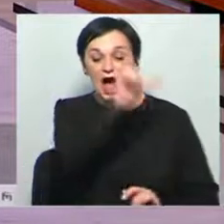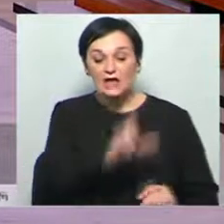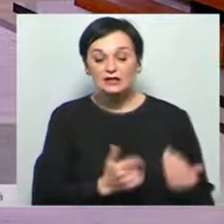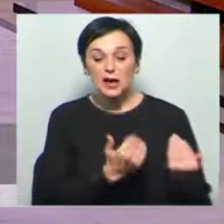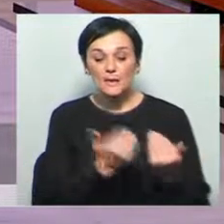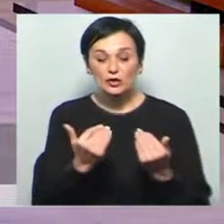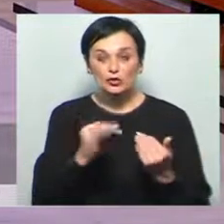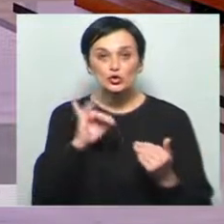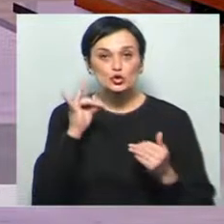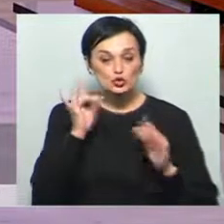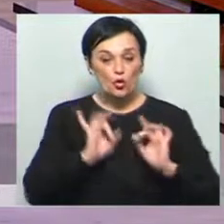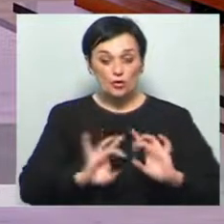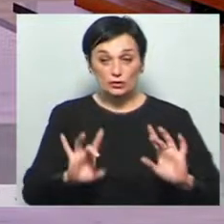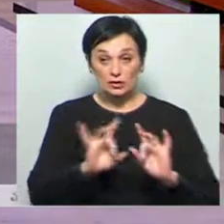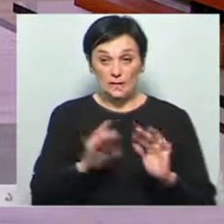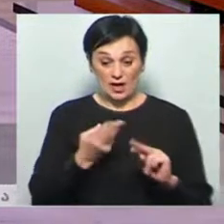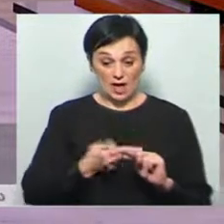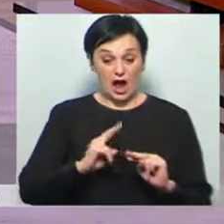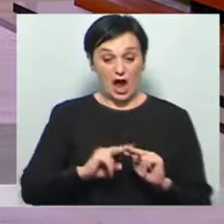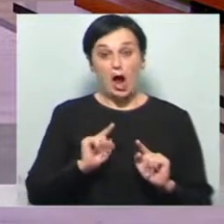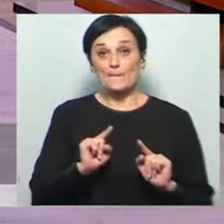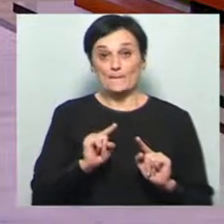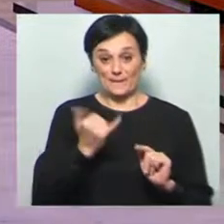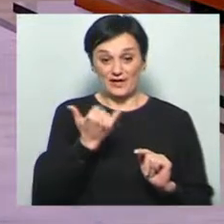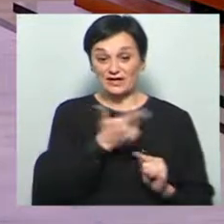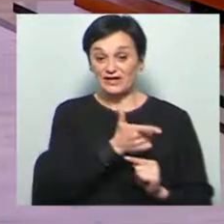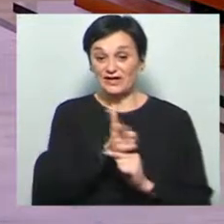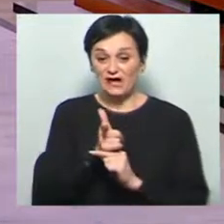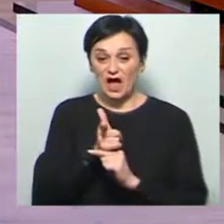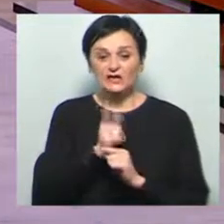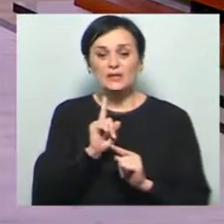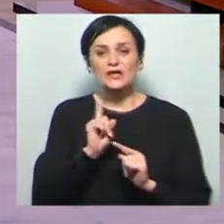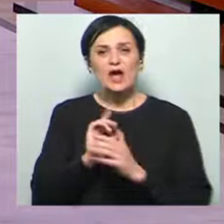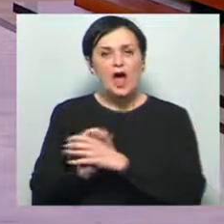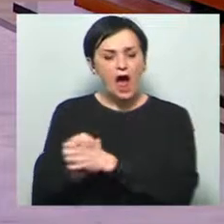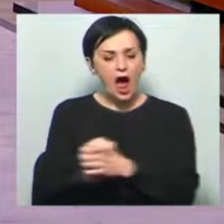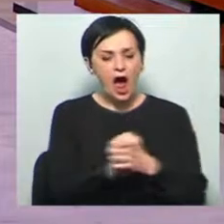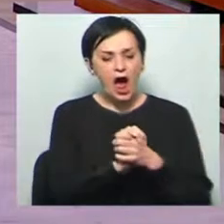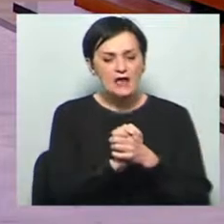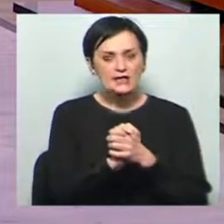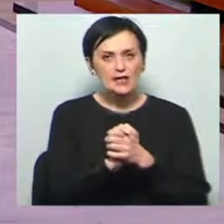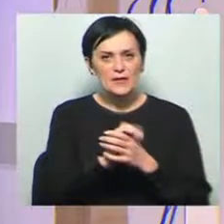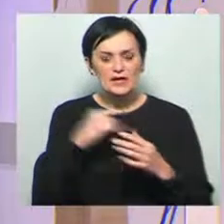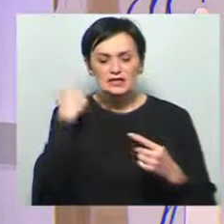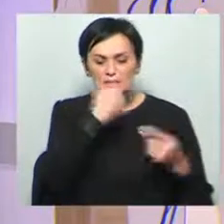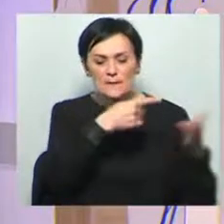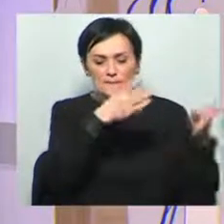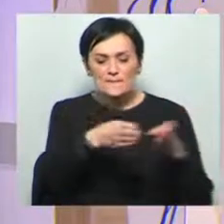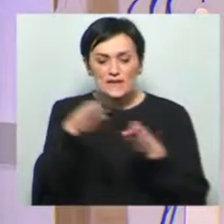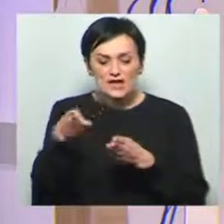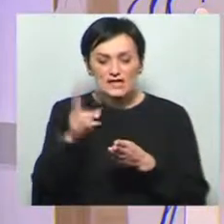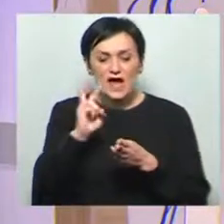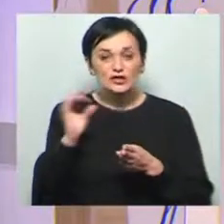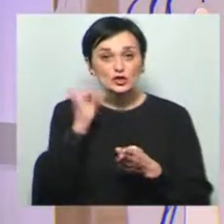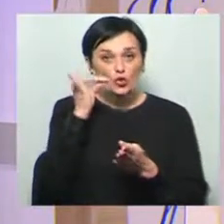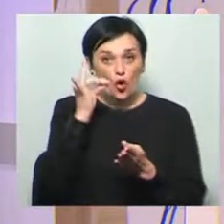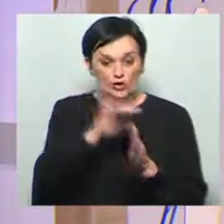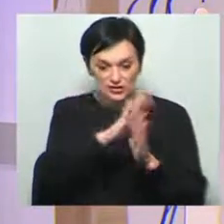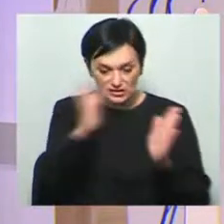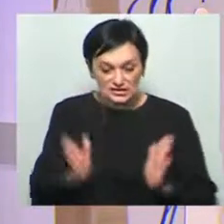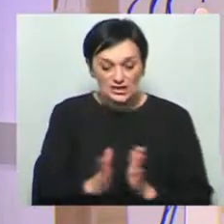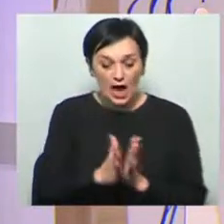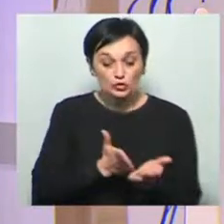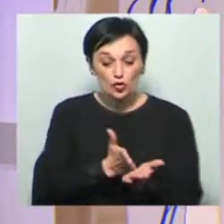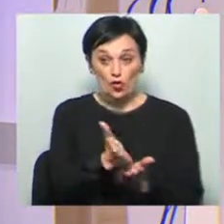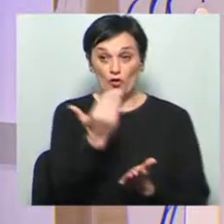ისტორიები გაუზიაროთ. აი ამ რუბრიკებს აერთიანებს საერთო ხაზი, პირადი ისტორიები და ერთი პირადი ისტორია,